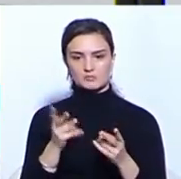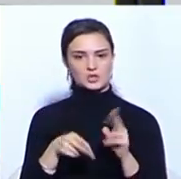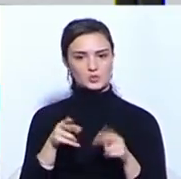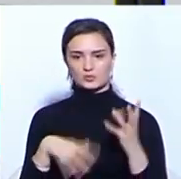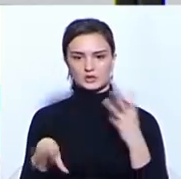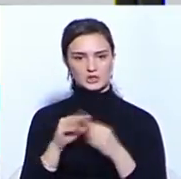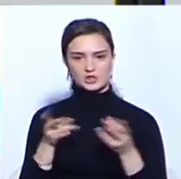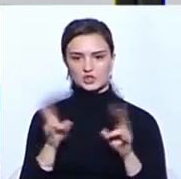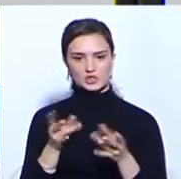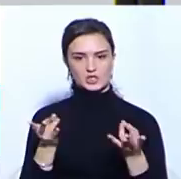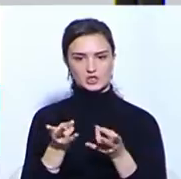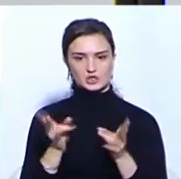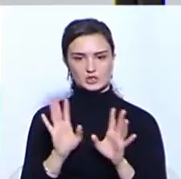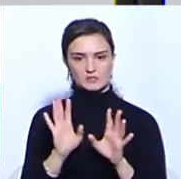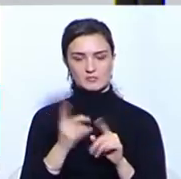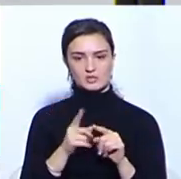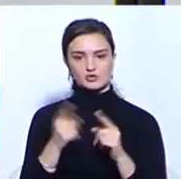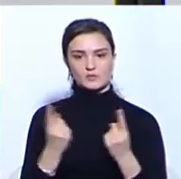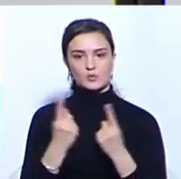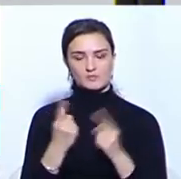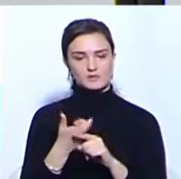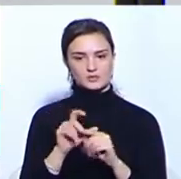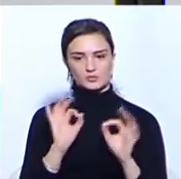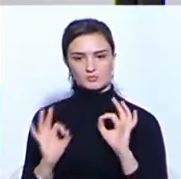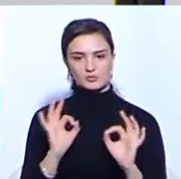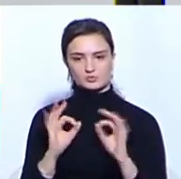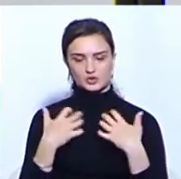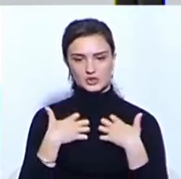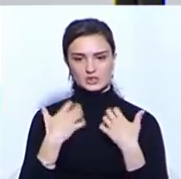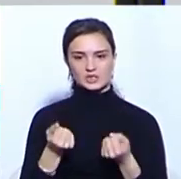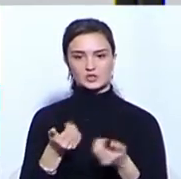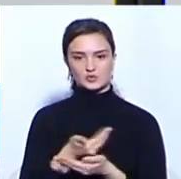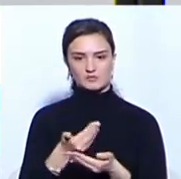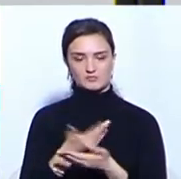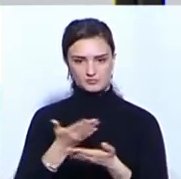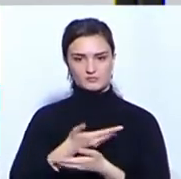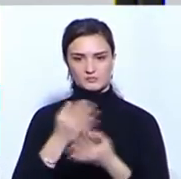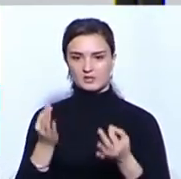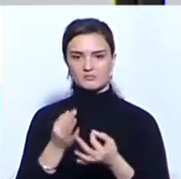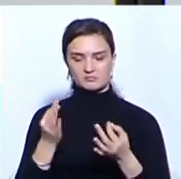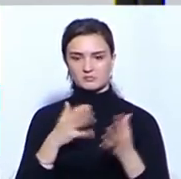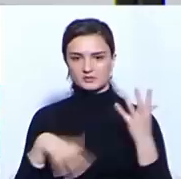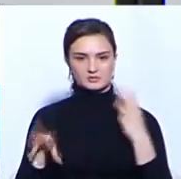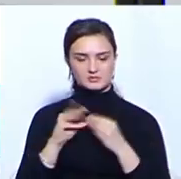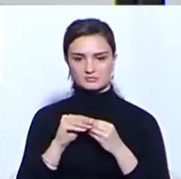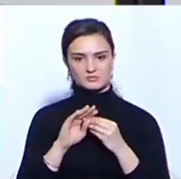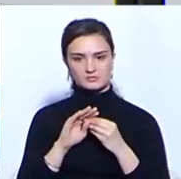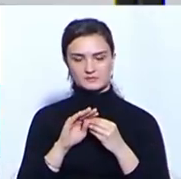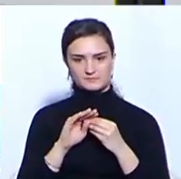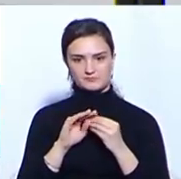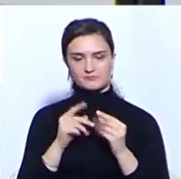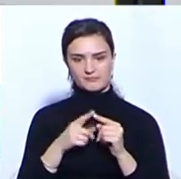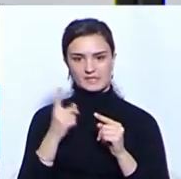დანარჩენს ქირურგია უკვე აღარ ჭირდება. და ისინი ჩვეულებრივად ძალიან ნორმალური ჯანსაღი ცხოვრებით ცხოვრობენ და არაფერს დედამიწის ზურგზე არ იკლებენ.